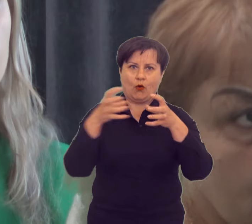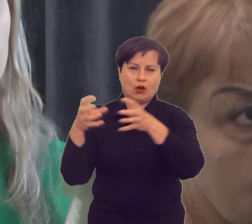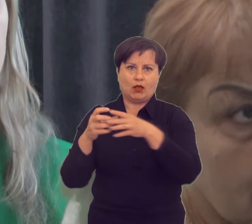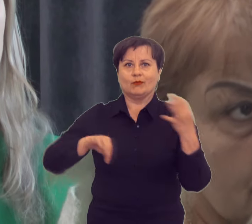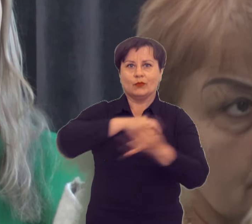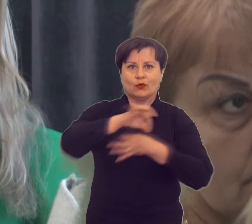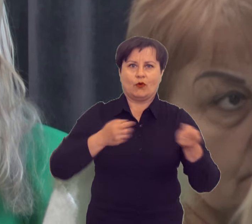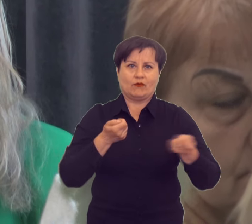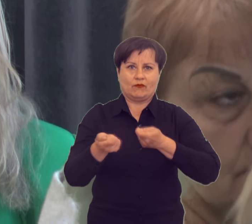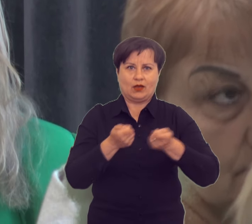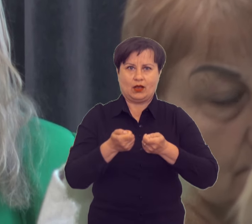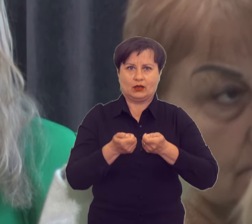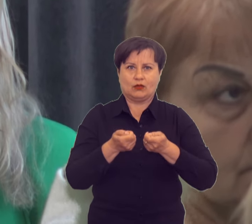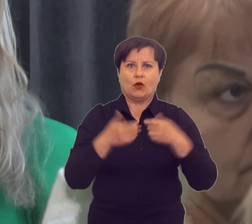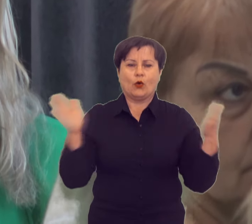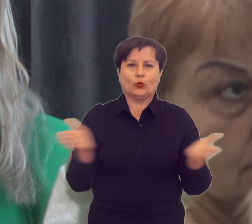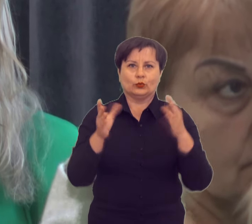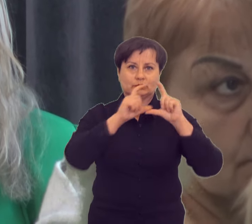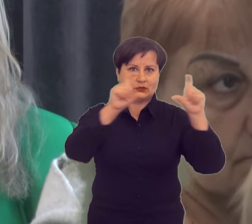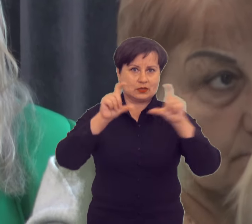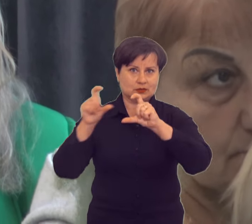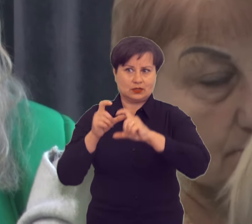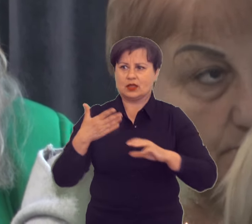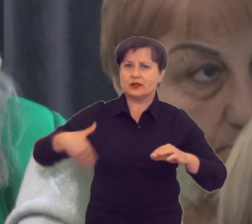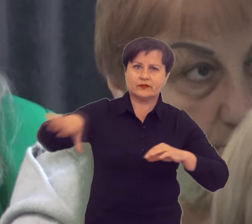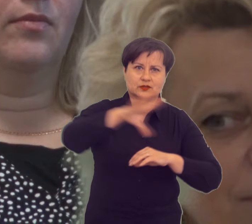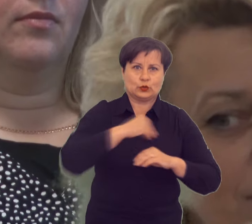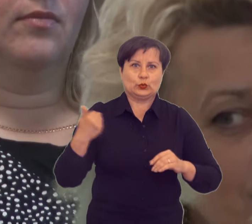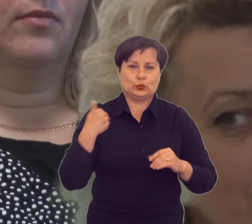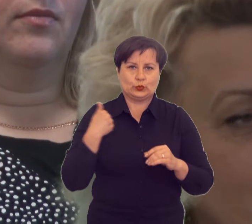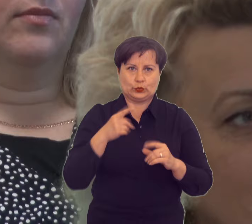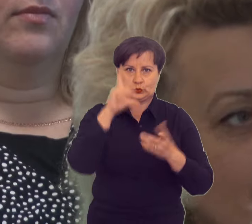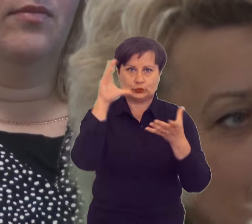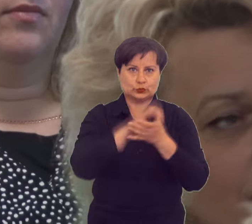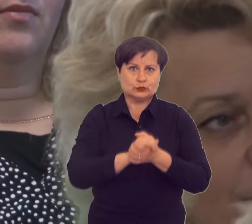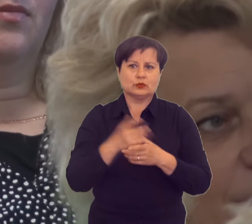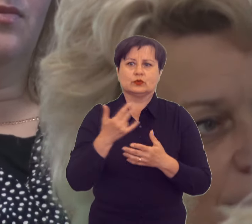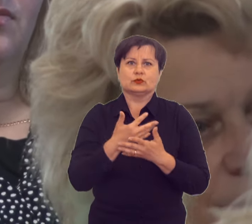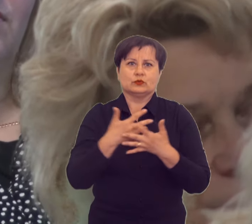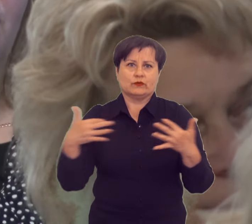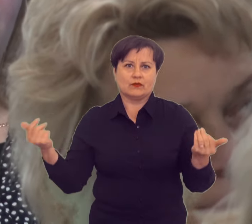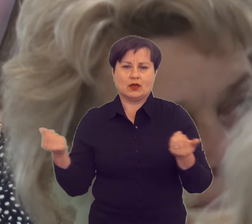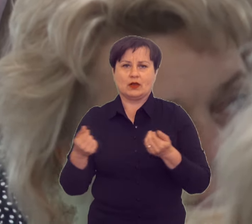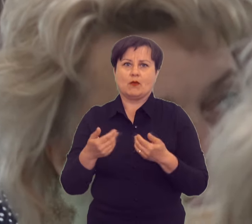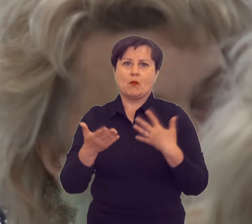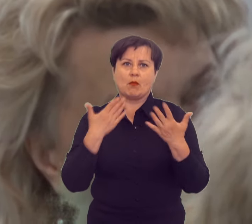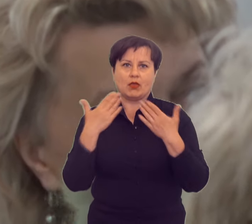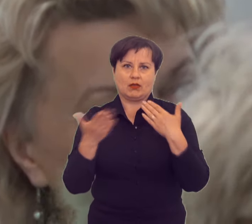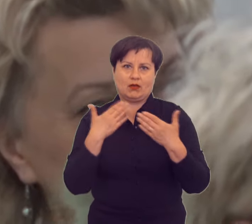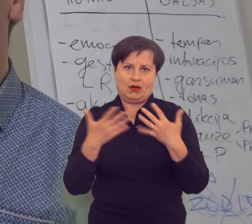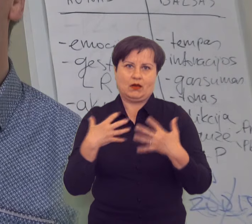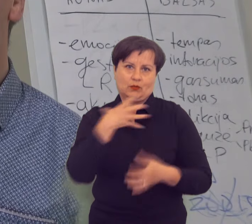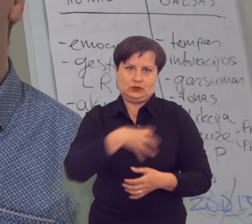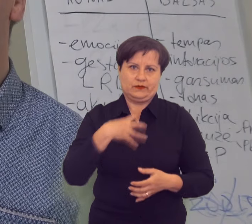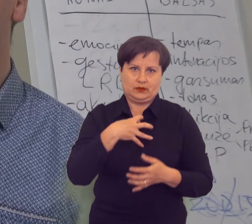tiek ugdymo įstaigoms ir visiems norintiems susipažinti su konstruktyvaus bendravimo principais. Mokymai vyksta